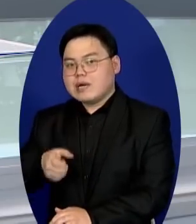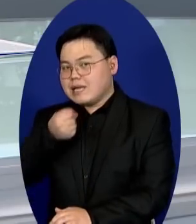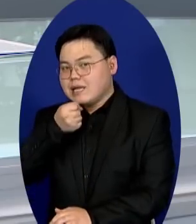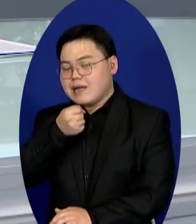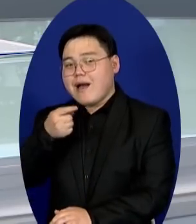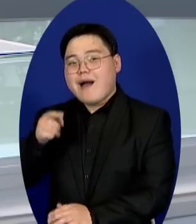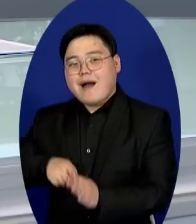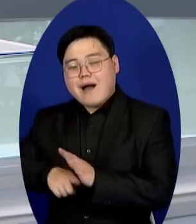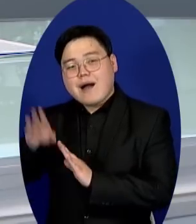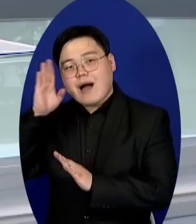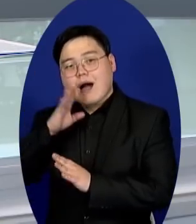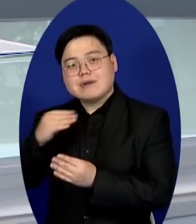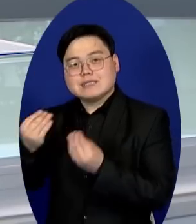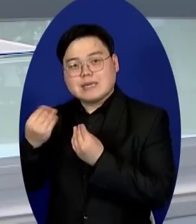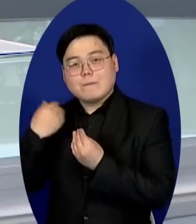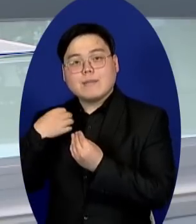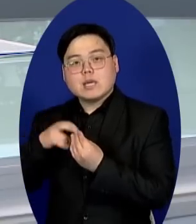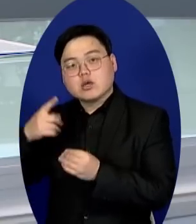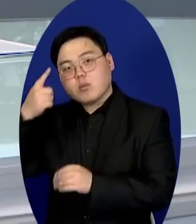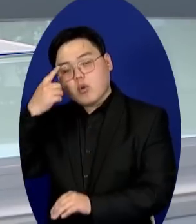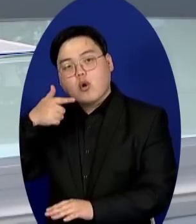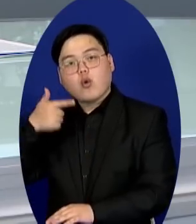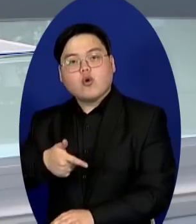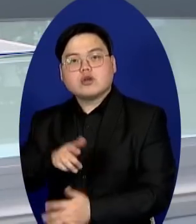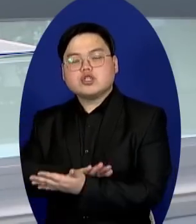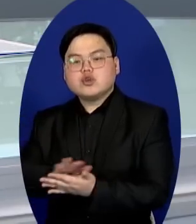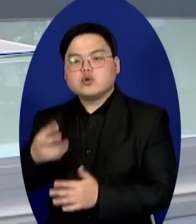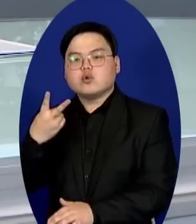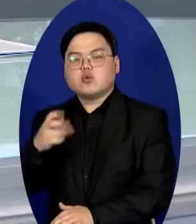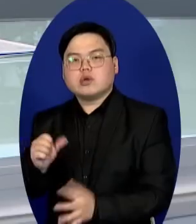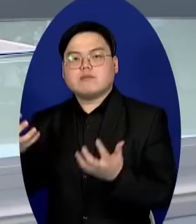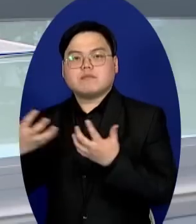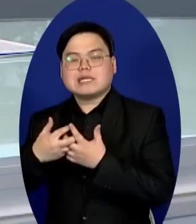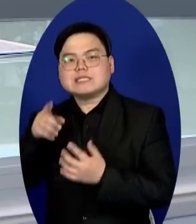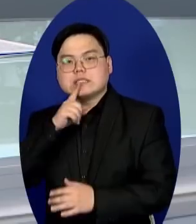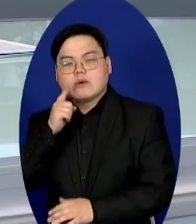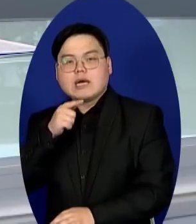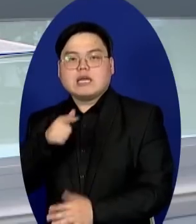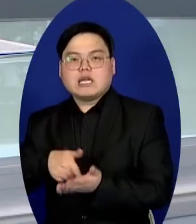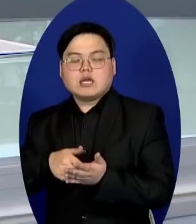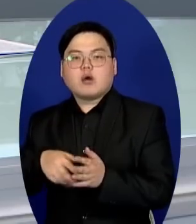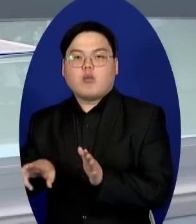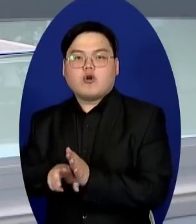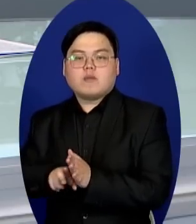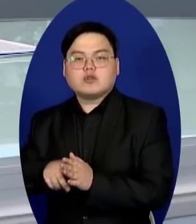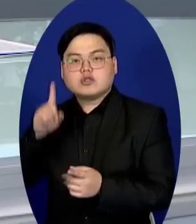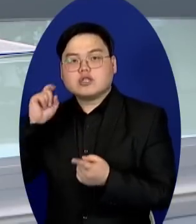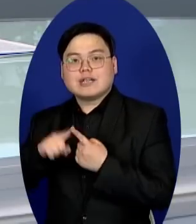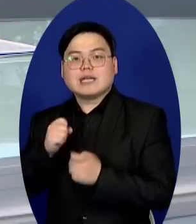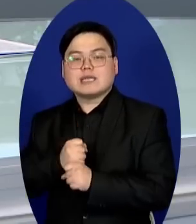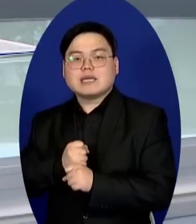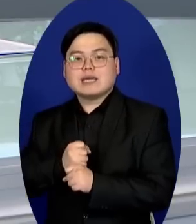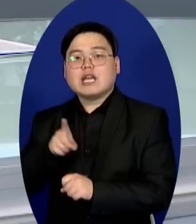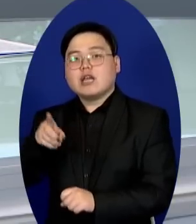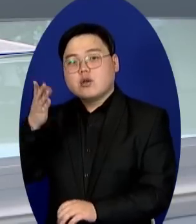сурсан тэрээр үндэсний үнэт өв болох Монгол утлыг орчин цагийн чиг хандлагад нийцүүлэн ойж залуучуудын хэрэглээ болгох зорилготой ажиллаж байгаа юм байна. Мөн